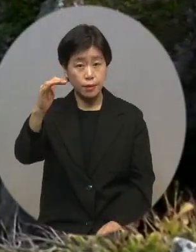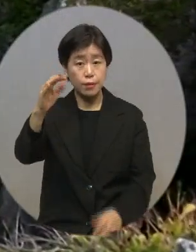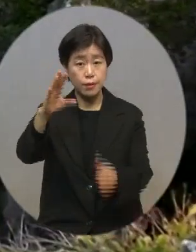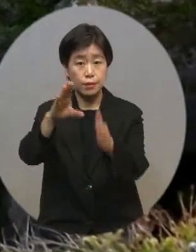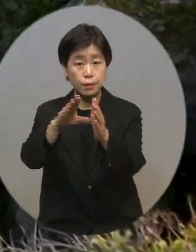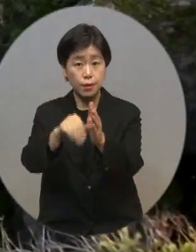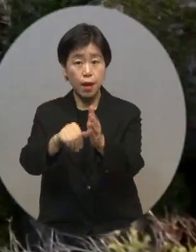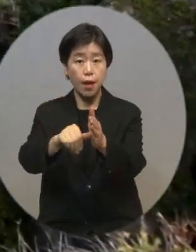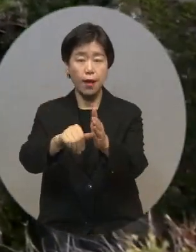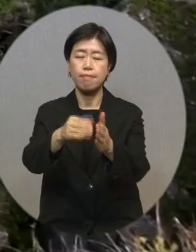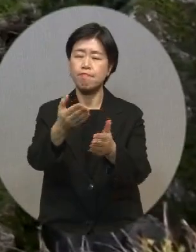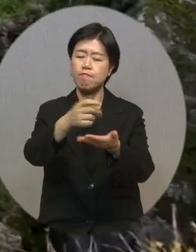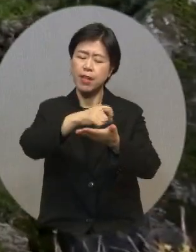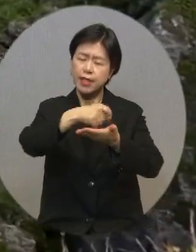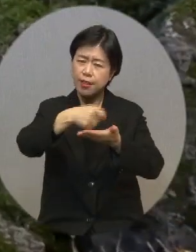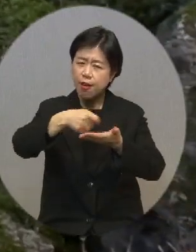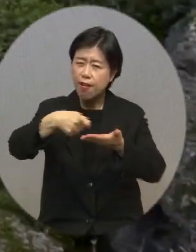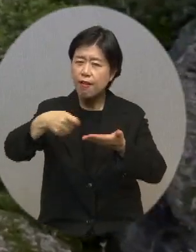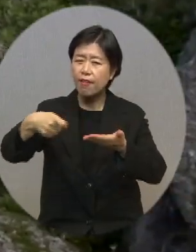떴다가